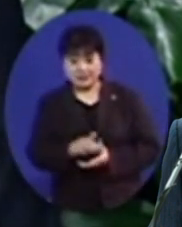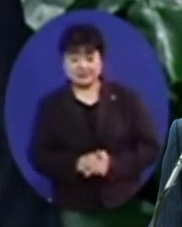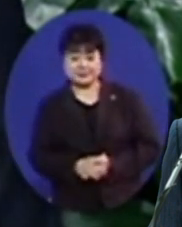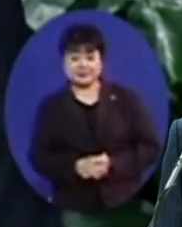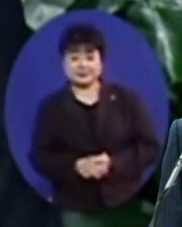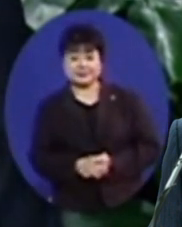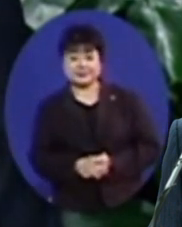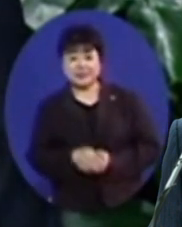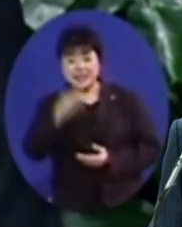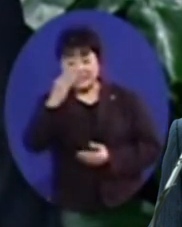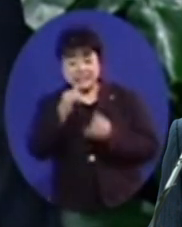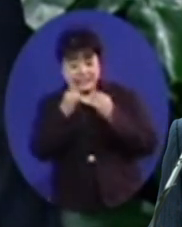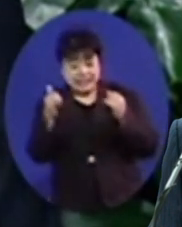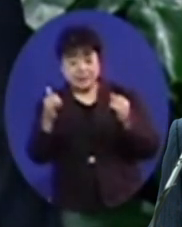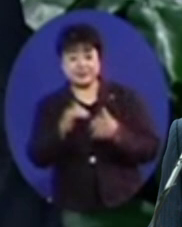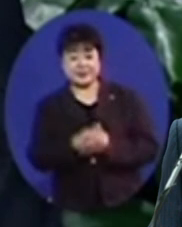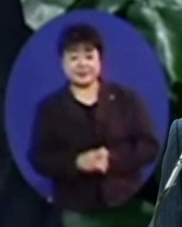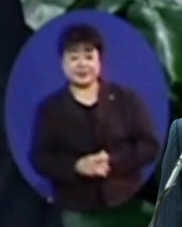이스라엘